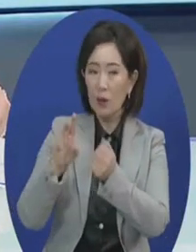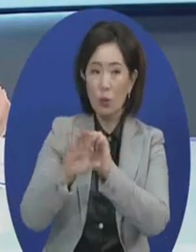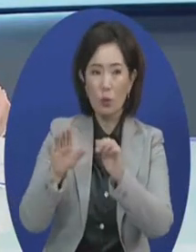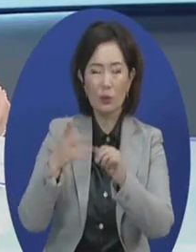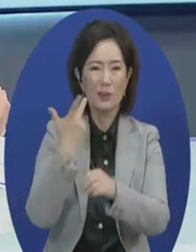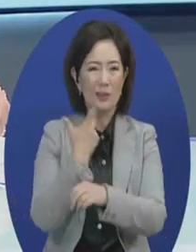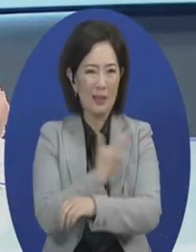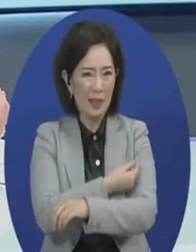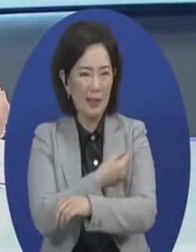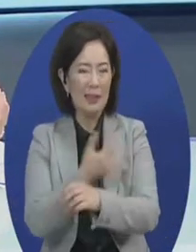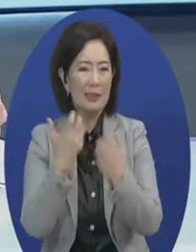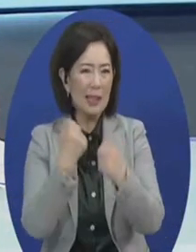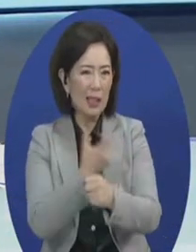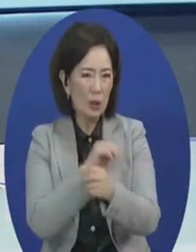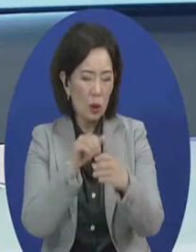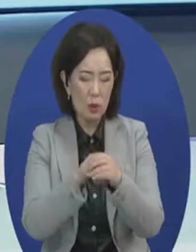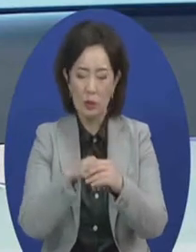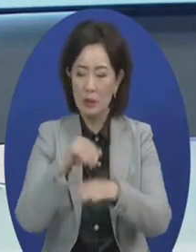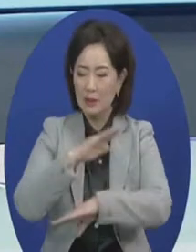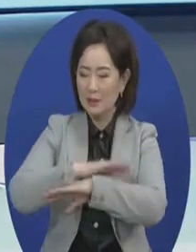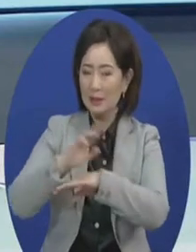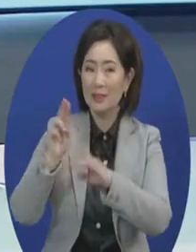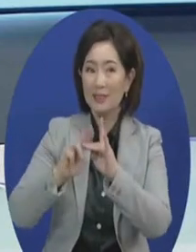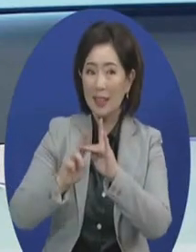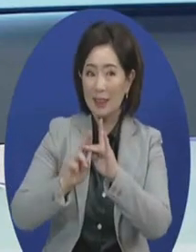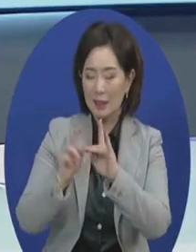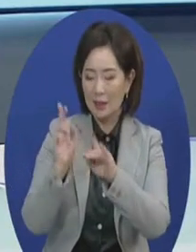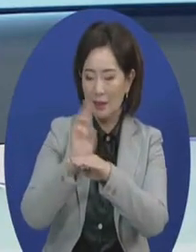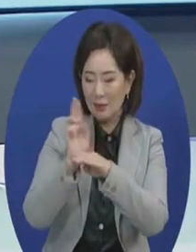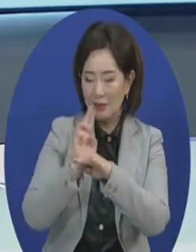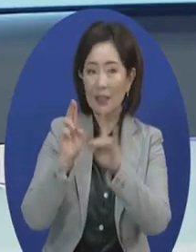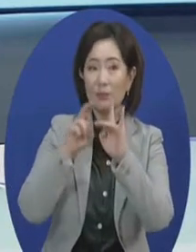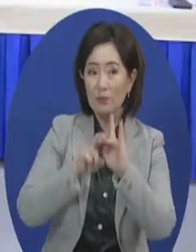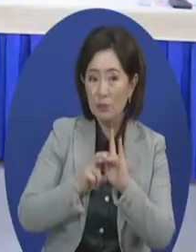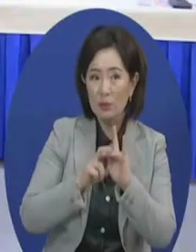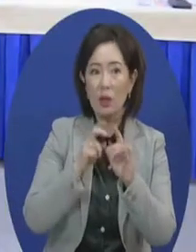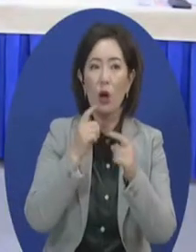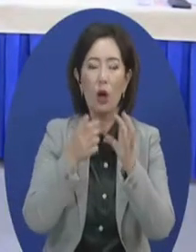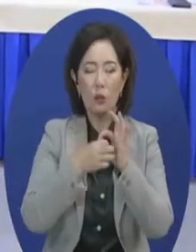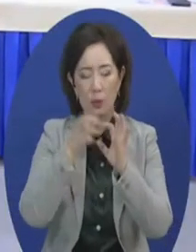дархлаажуулалт, танхимын давтлага зэрэг асуудлаар боловсрол шинжилх ухааны яамнаас өнөөдөр мэдээлэл хийлээ.